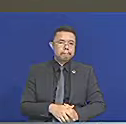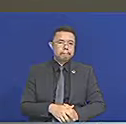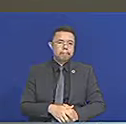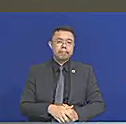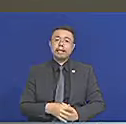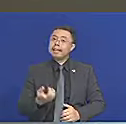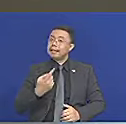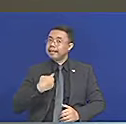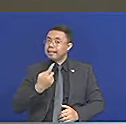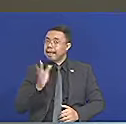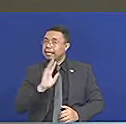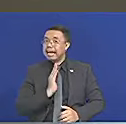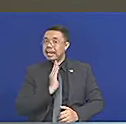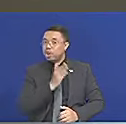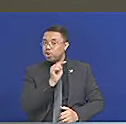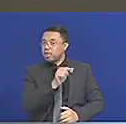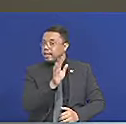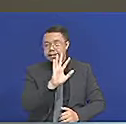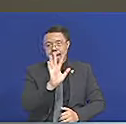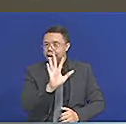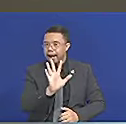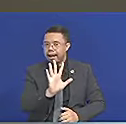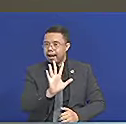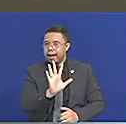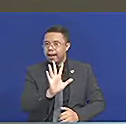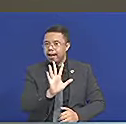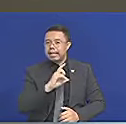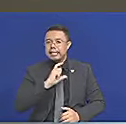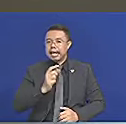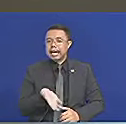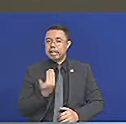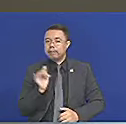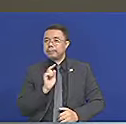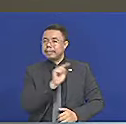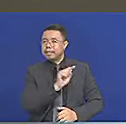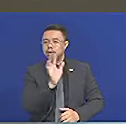Nah, kita jangan ikut-ikutan cara hidup seperti itu.